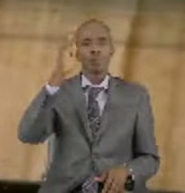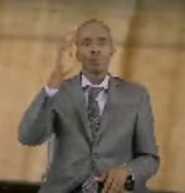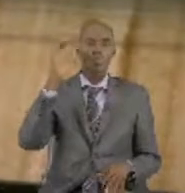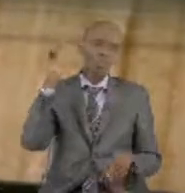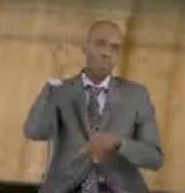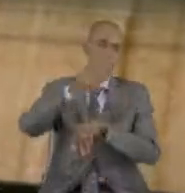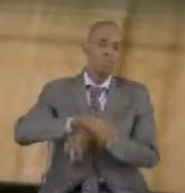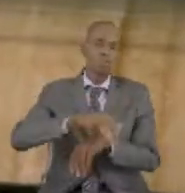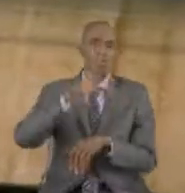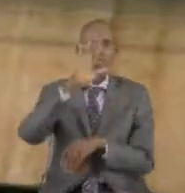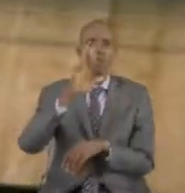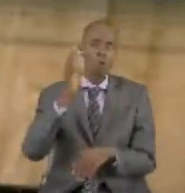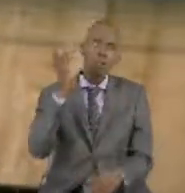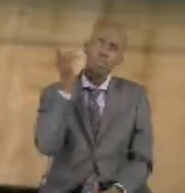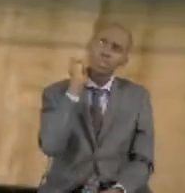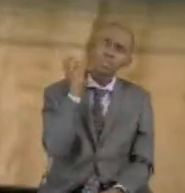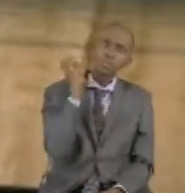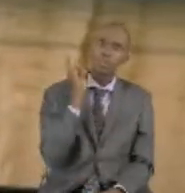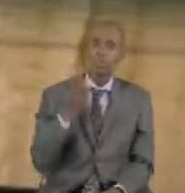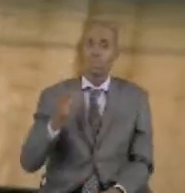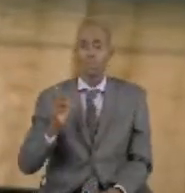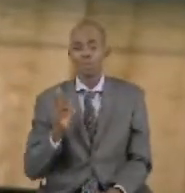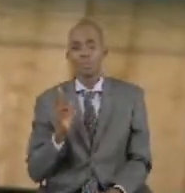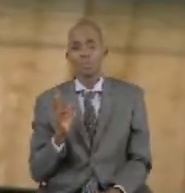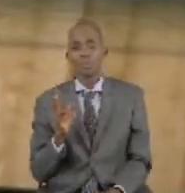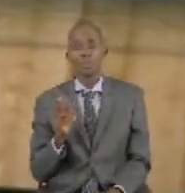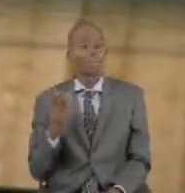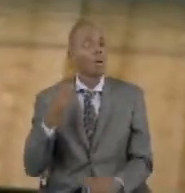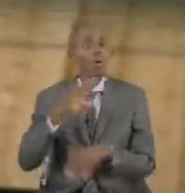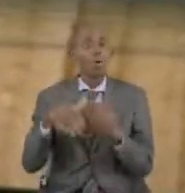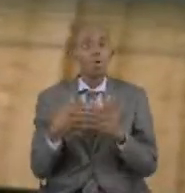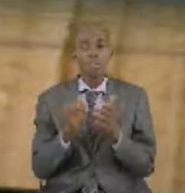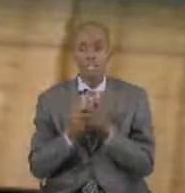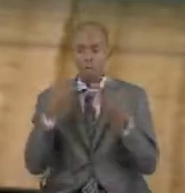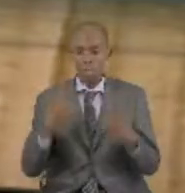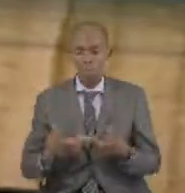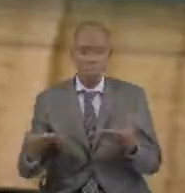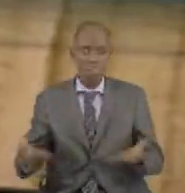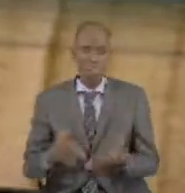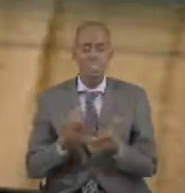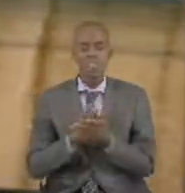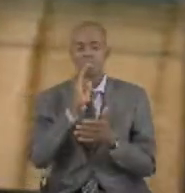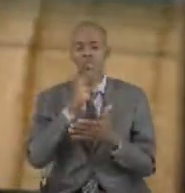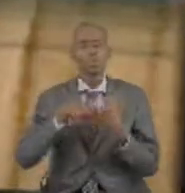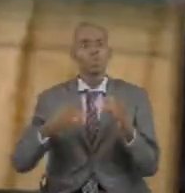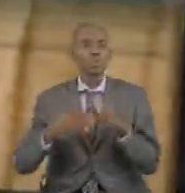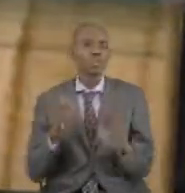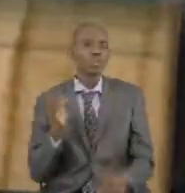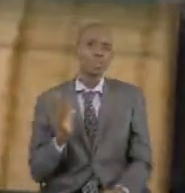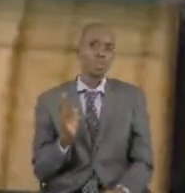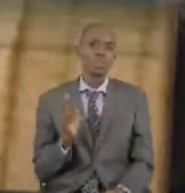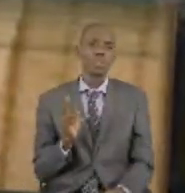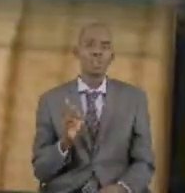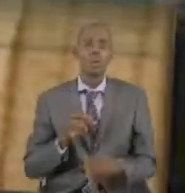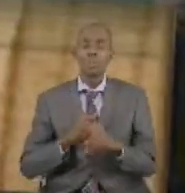passe temps ton histoire tout ce qui se passait j'ai juste l'histoire celle du récit cela prendra fin bientôt